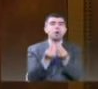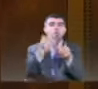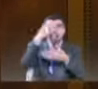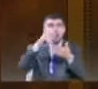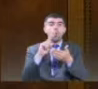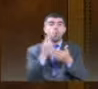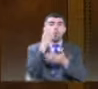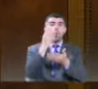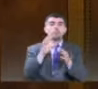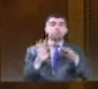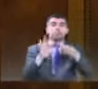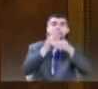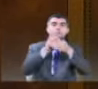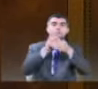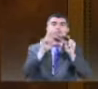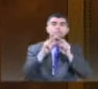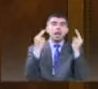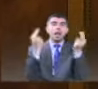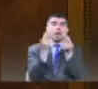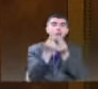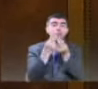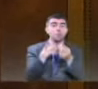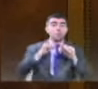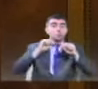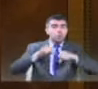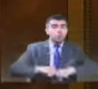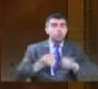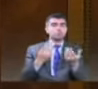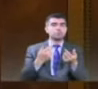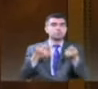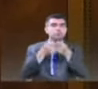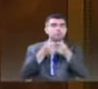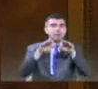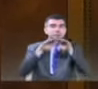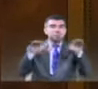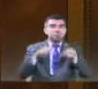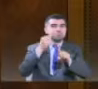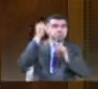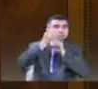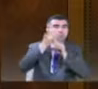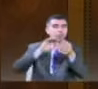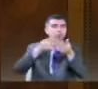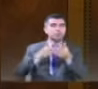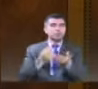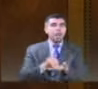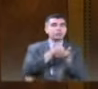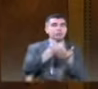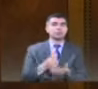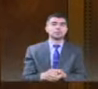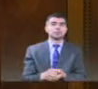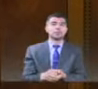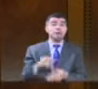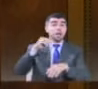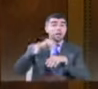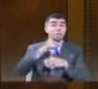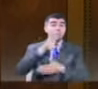هذه المنظمة المشهود لها دوليا بجدية دراستها وتقاريرها ونجاعة توصياتها، كما سيجعل